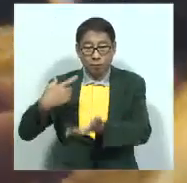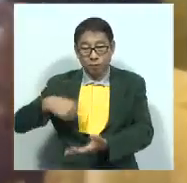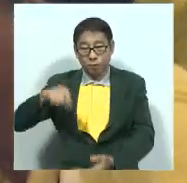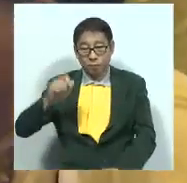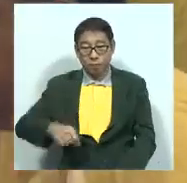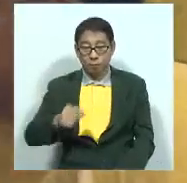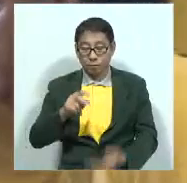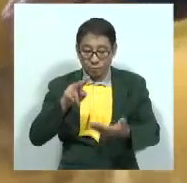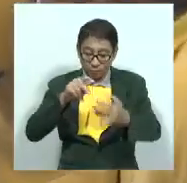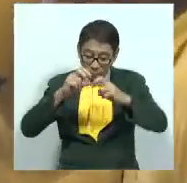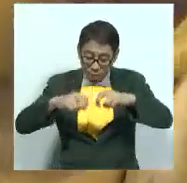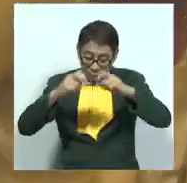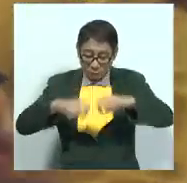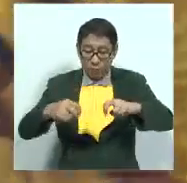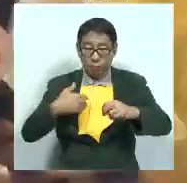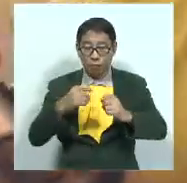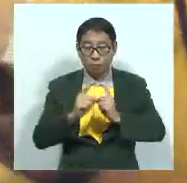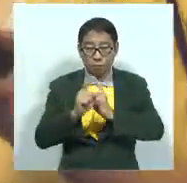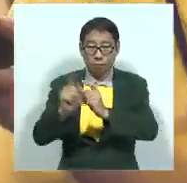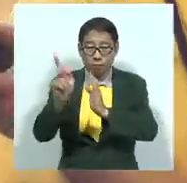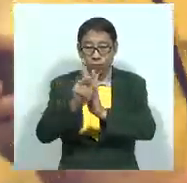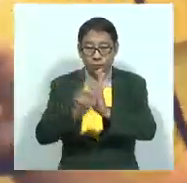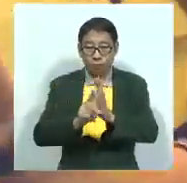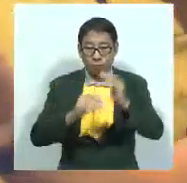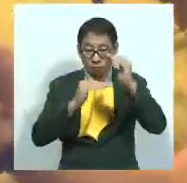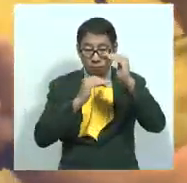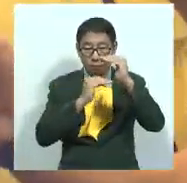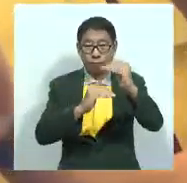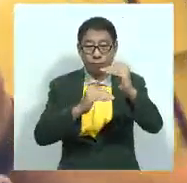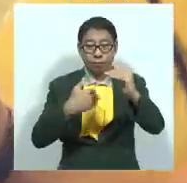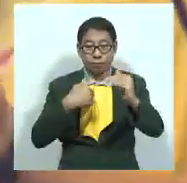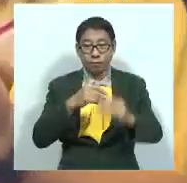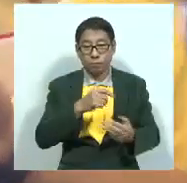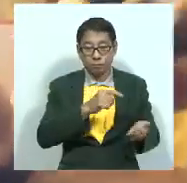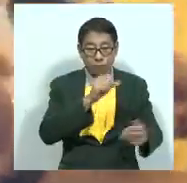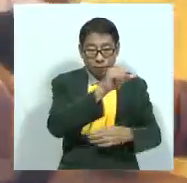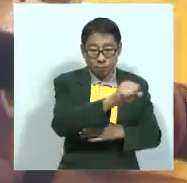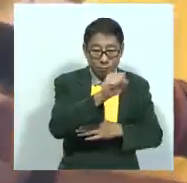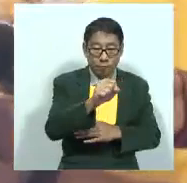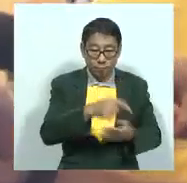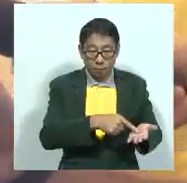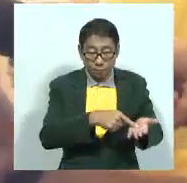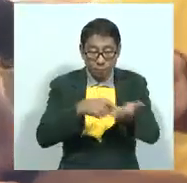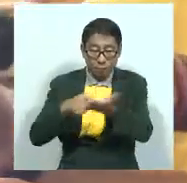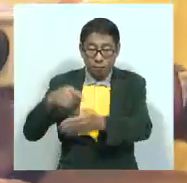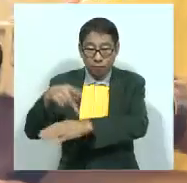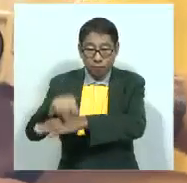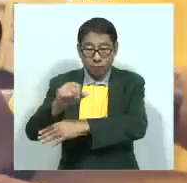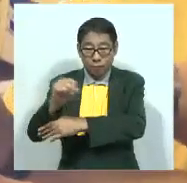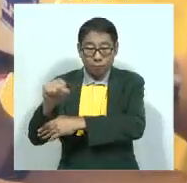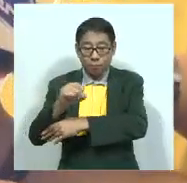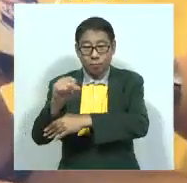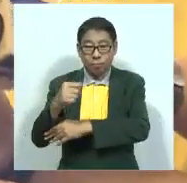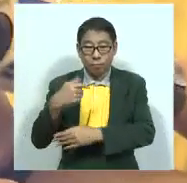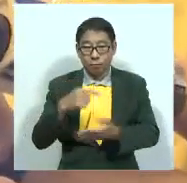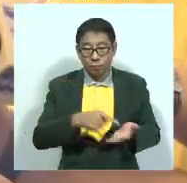ธรรมนูญพิจารณานั้นเป็นไปตามกฎหมายที่กำหนดเอาไว้ว่าเมื่อส.ส.ยื่นคำร้องให้ประธานสภาผู้แทนราษฎร